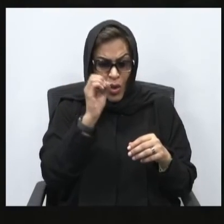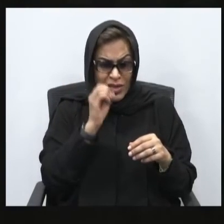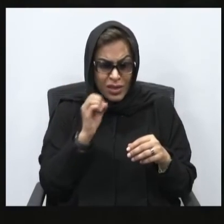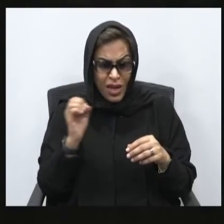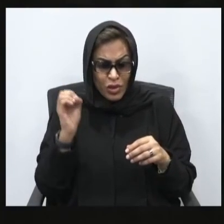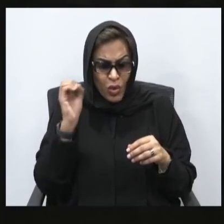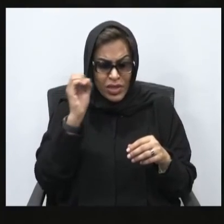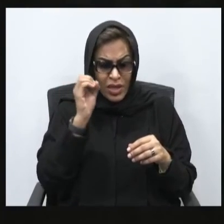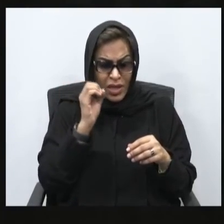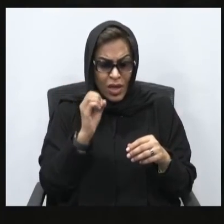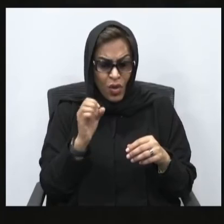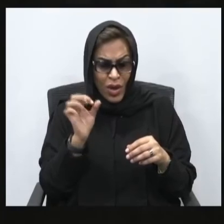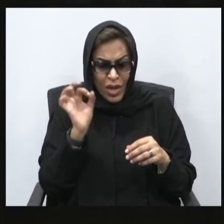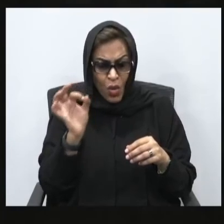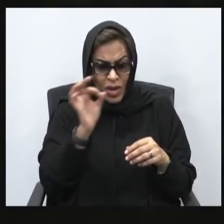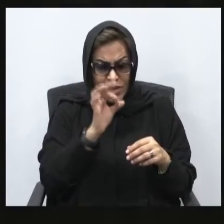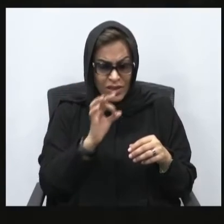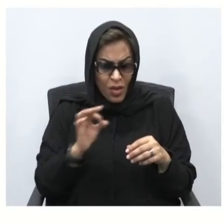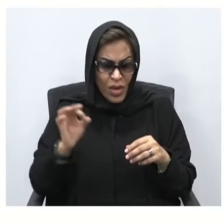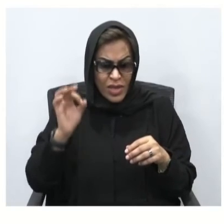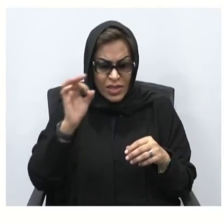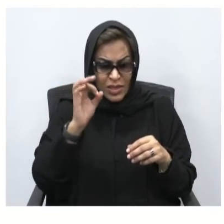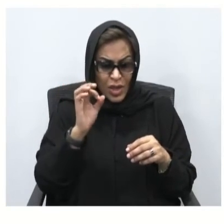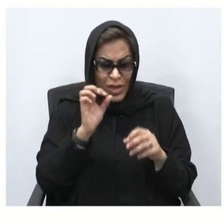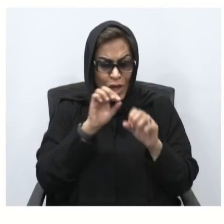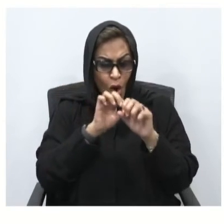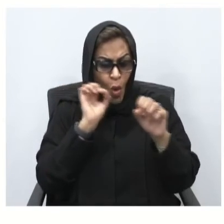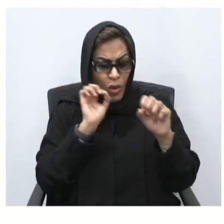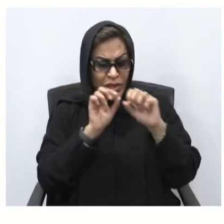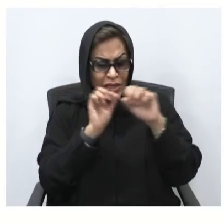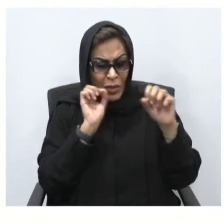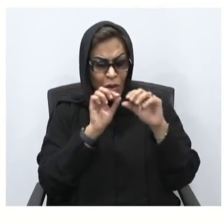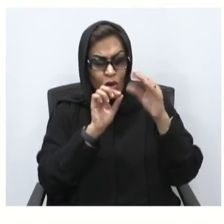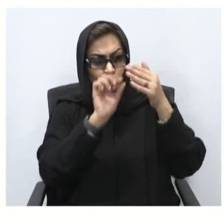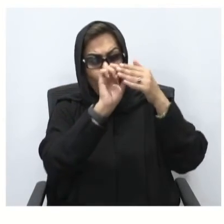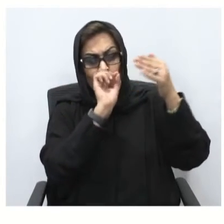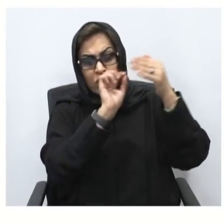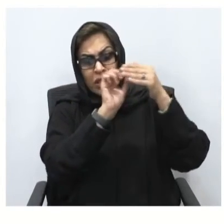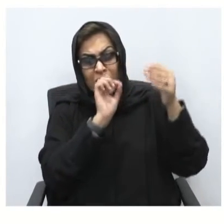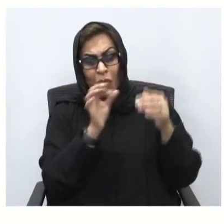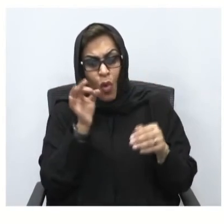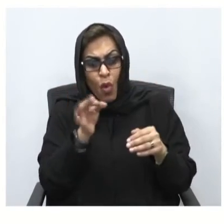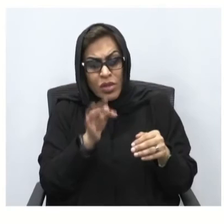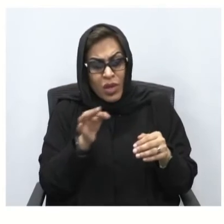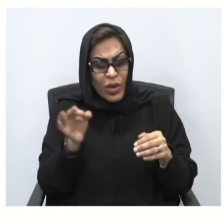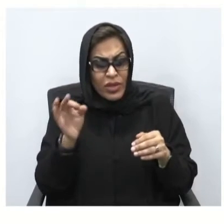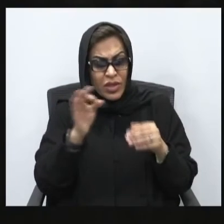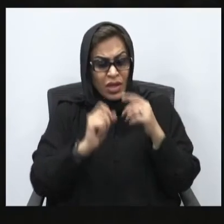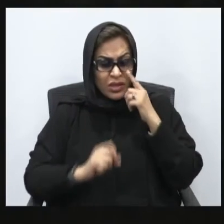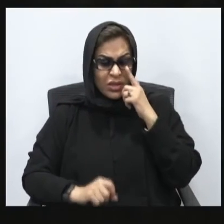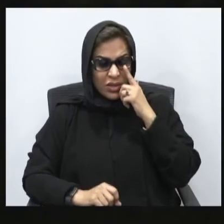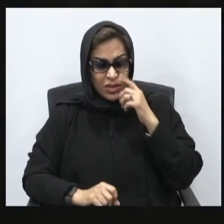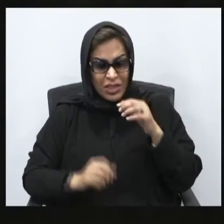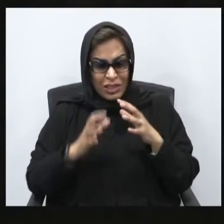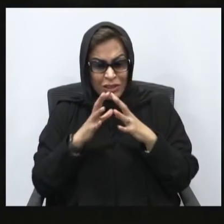مره لاحظوا احنا نعرف ان الحويصلات على شكل عنقود عنب صح هذا الطبيعي اما هنا